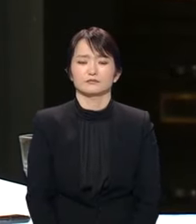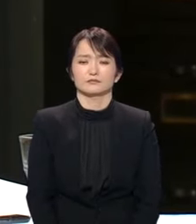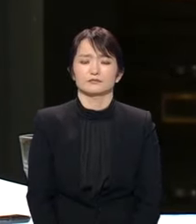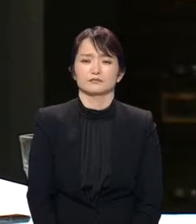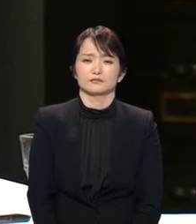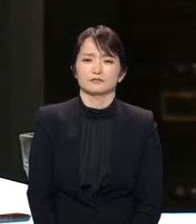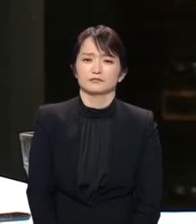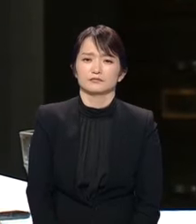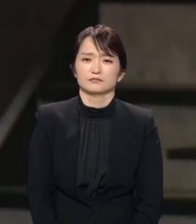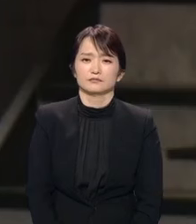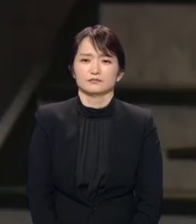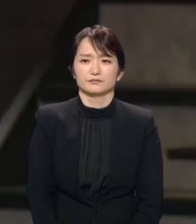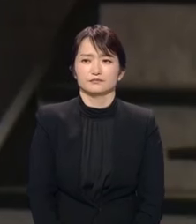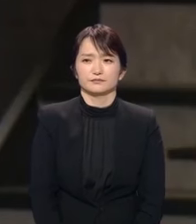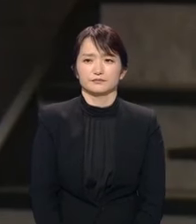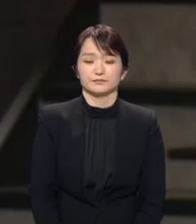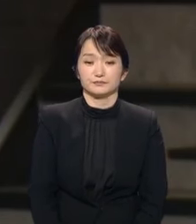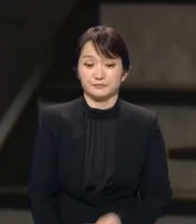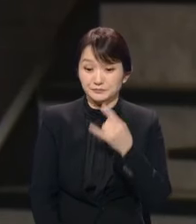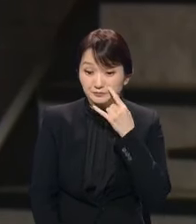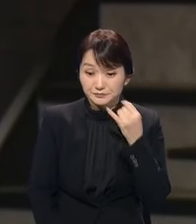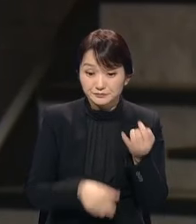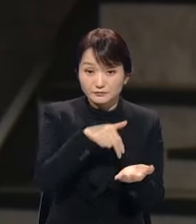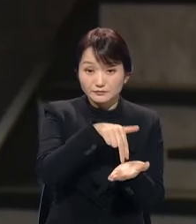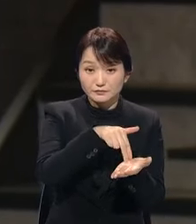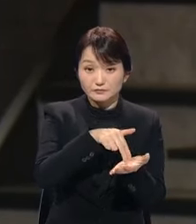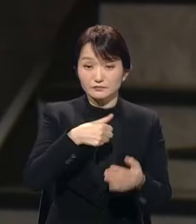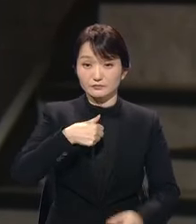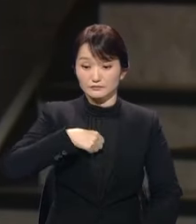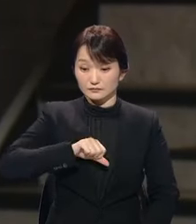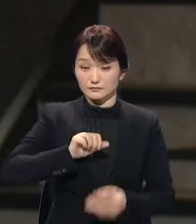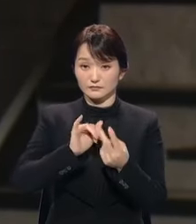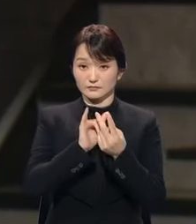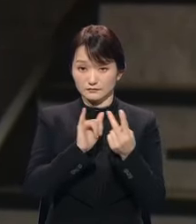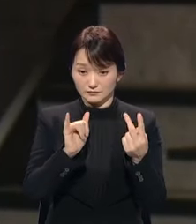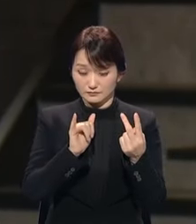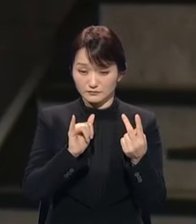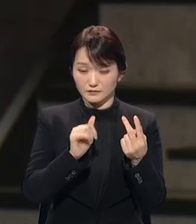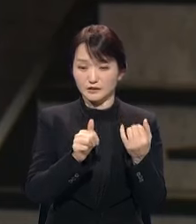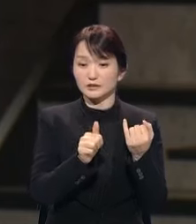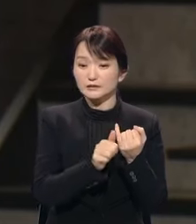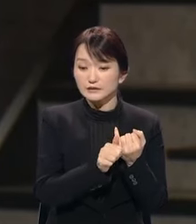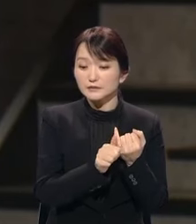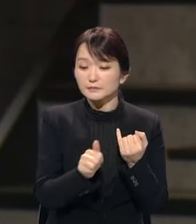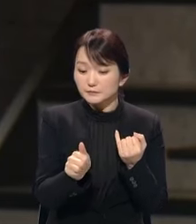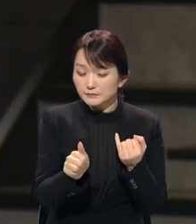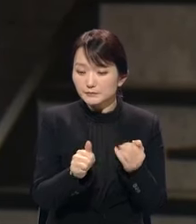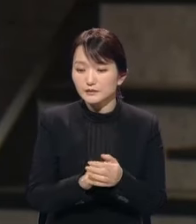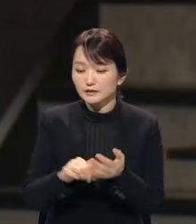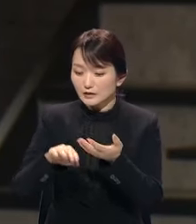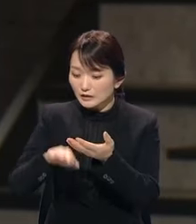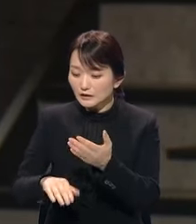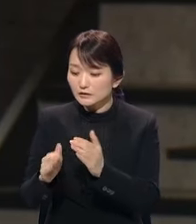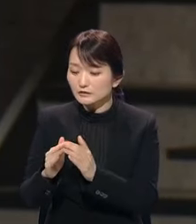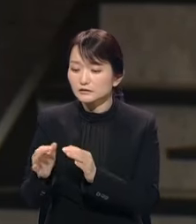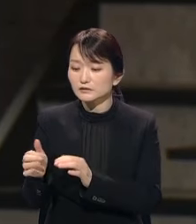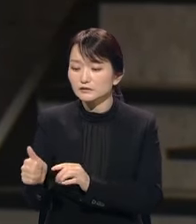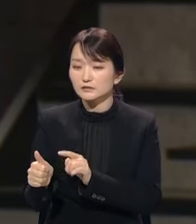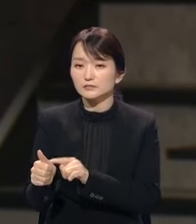그 상황에서 이 어머니 입장에서는 자기 아들들과 남편 또 아랫집 남자 이게 다 결부가